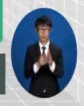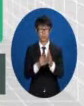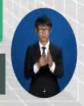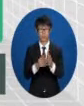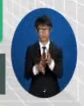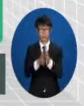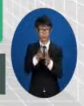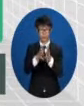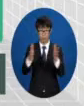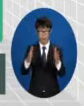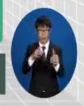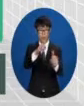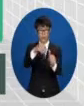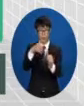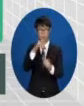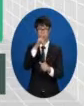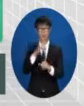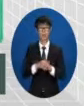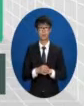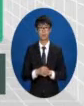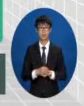사업 대상지를 모집합니다.